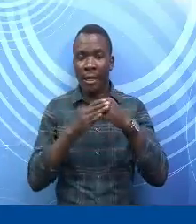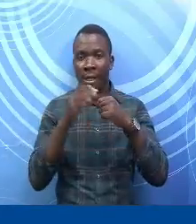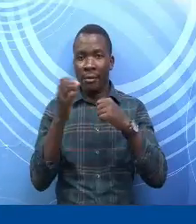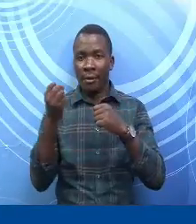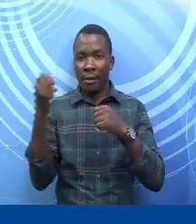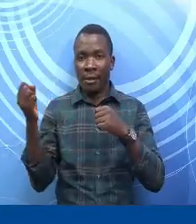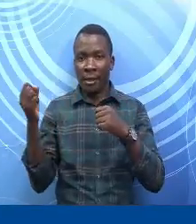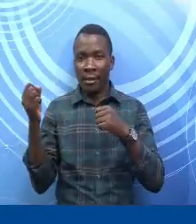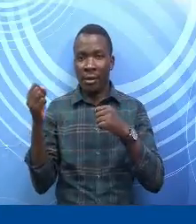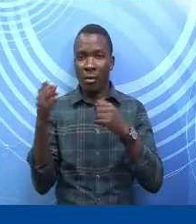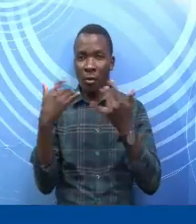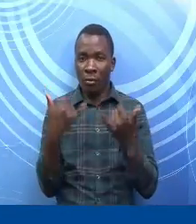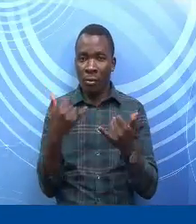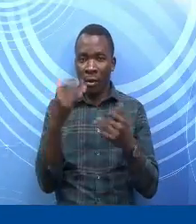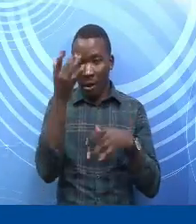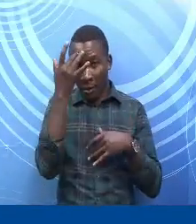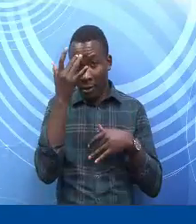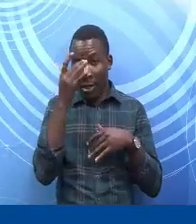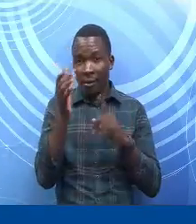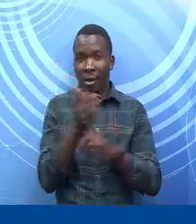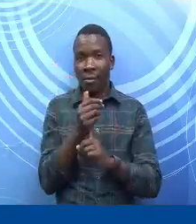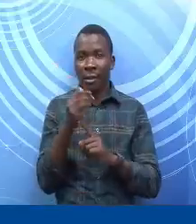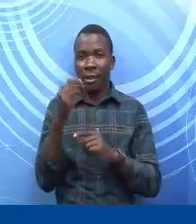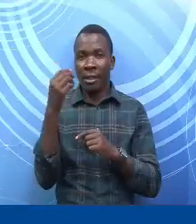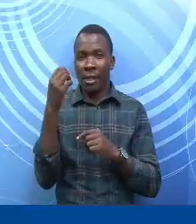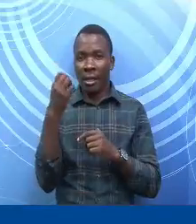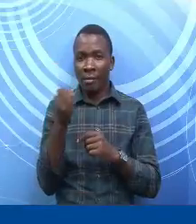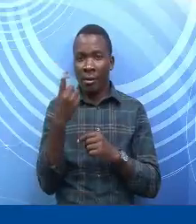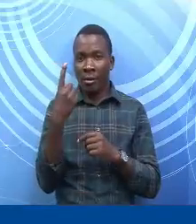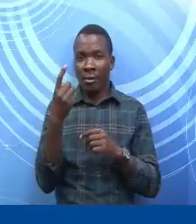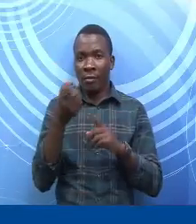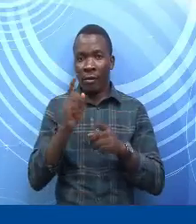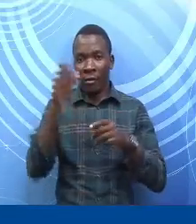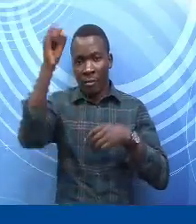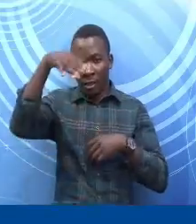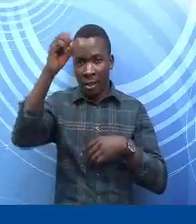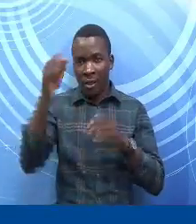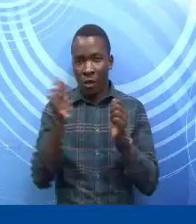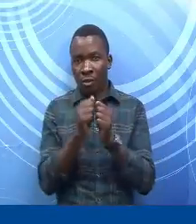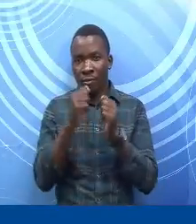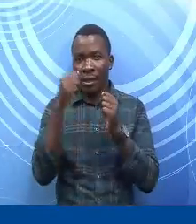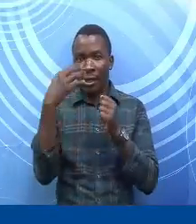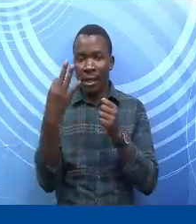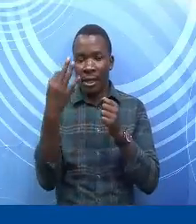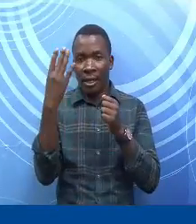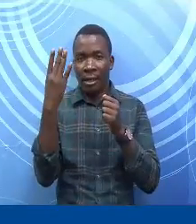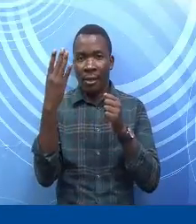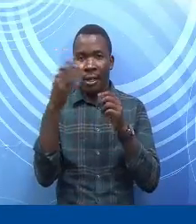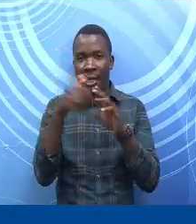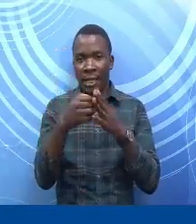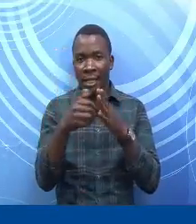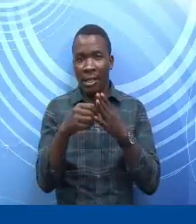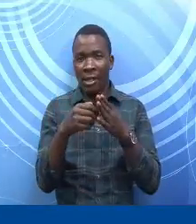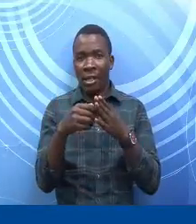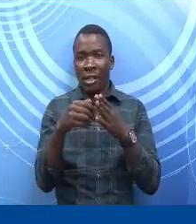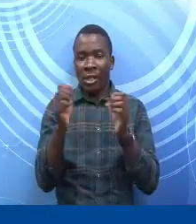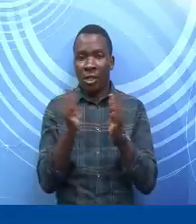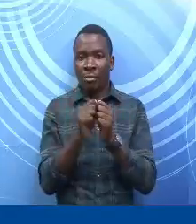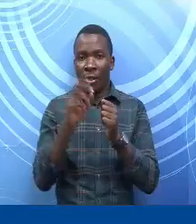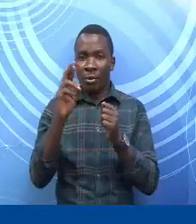955. Uyu munsi rero muri abo barwayi babonetse 51 nabo muri Kigali, 14 ni Kirehe, Karongi 11, Nyaruguru 10, Rulindo